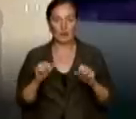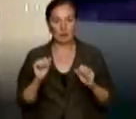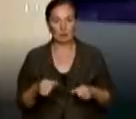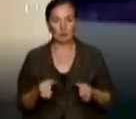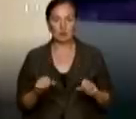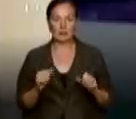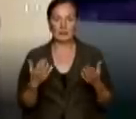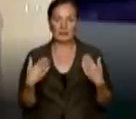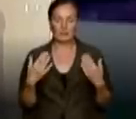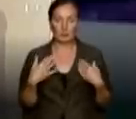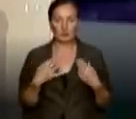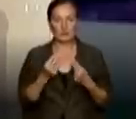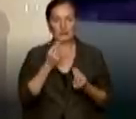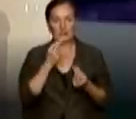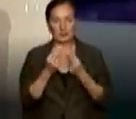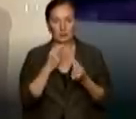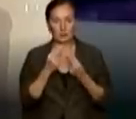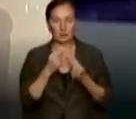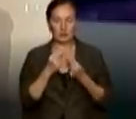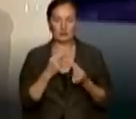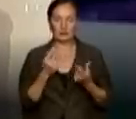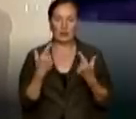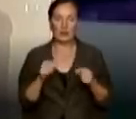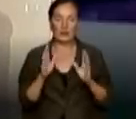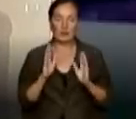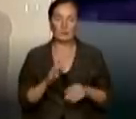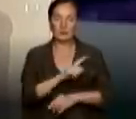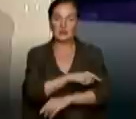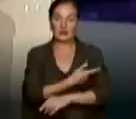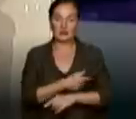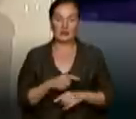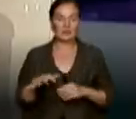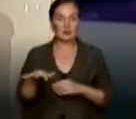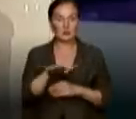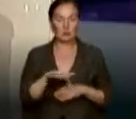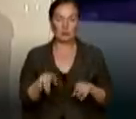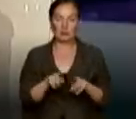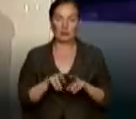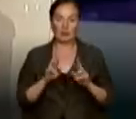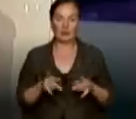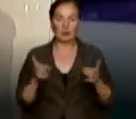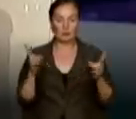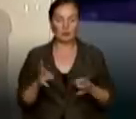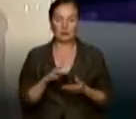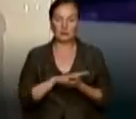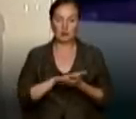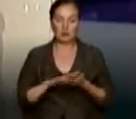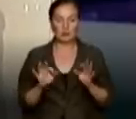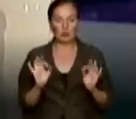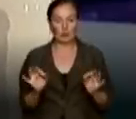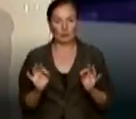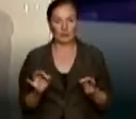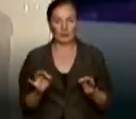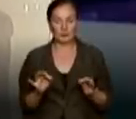вона може перекусити, де буде санітарна зона, але така, як потрібна, чиста, охайна. Бо інколи в нас